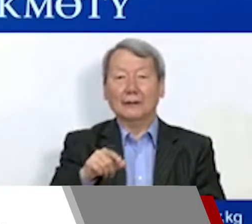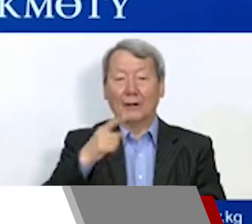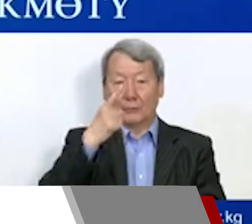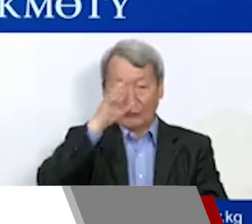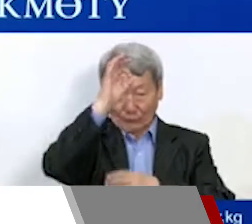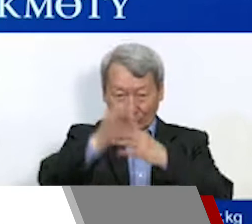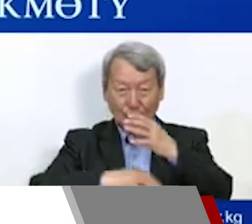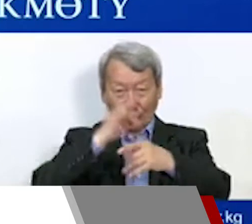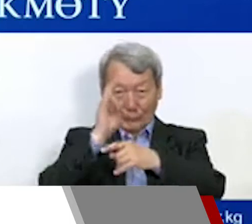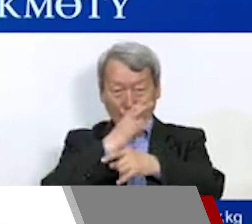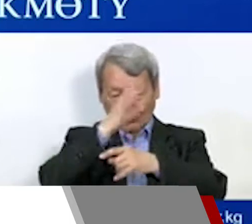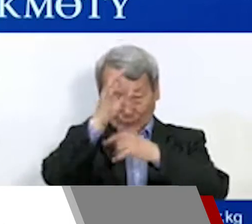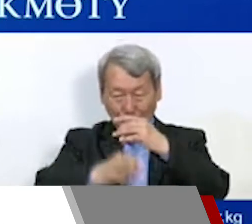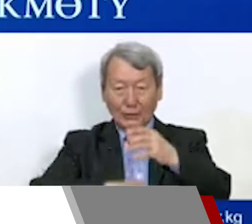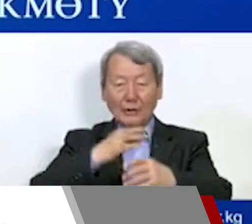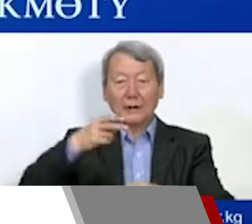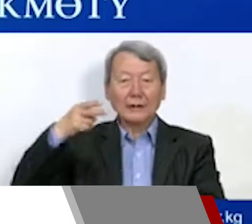бир сутка ичинде